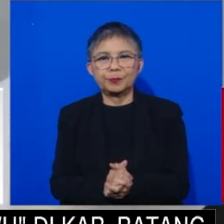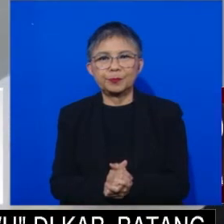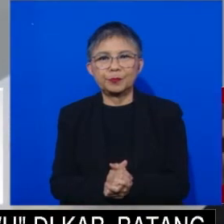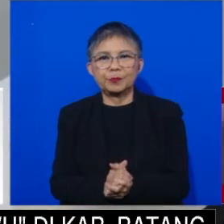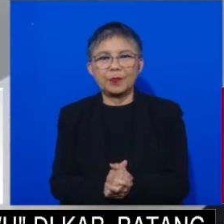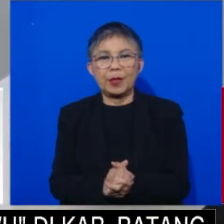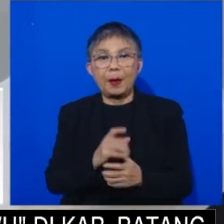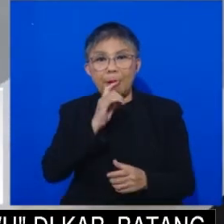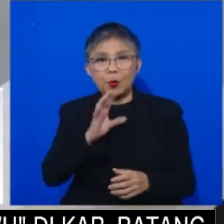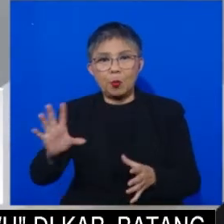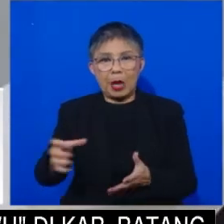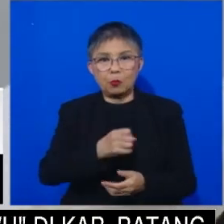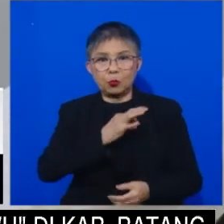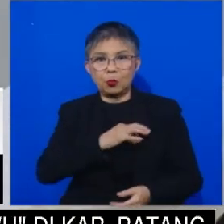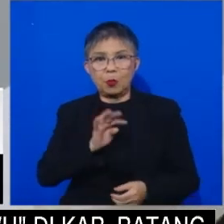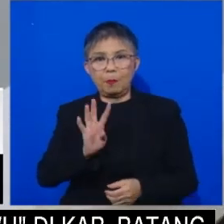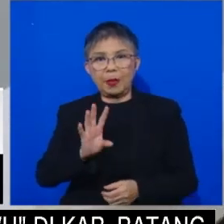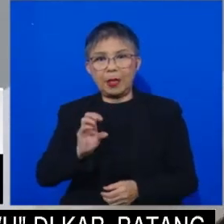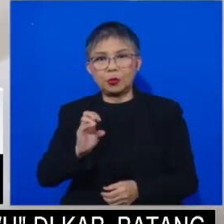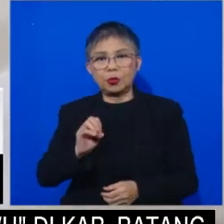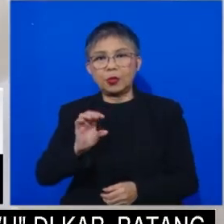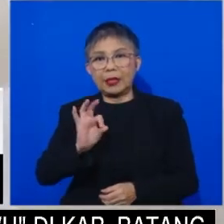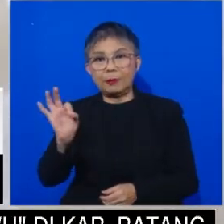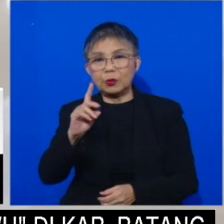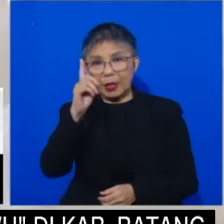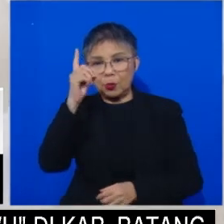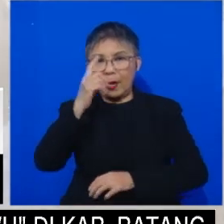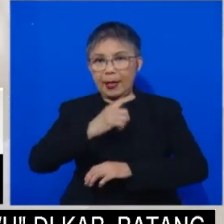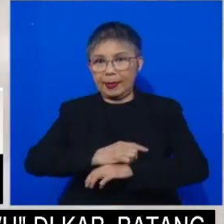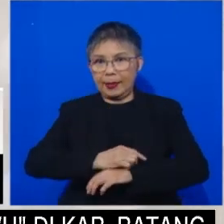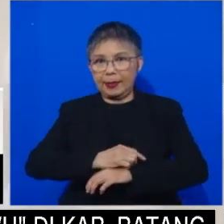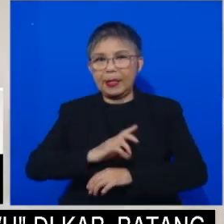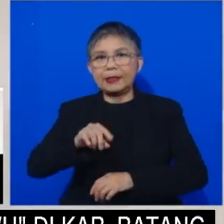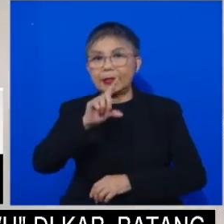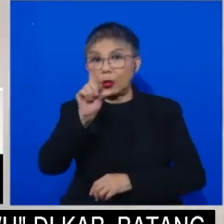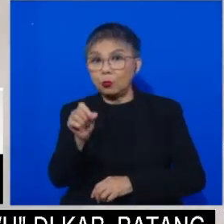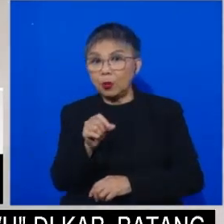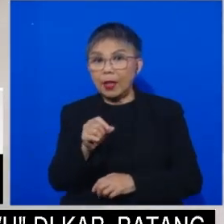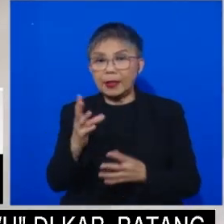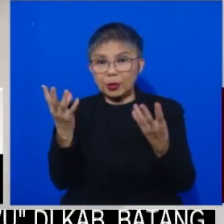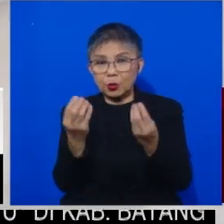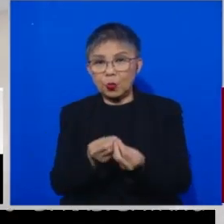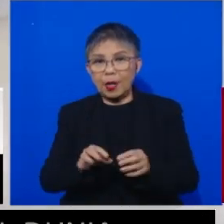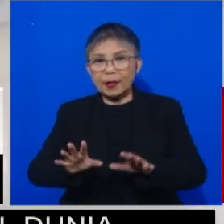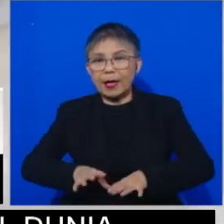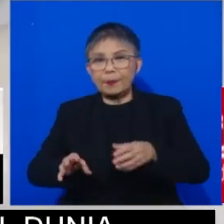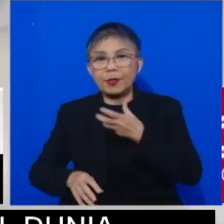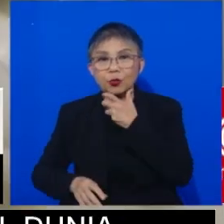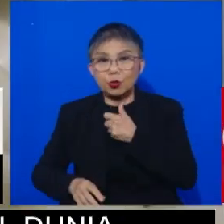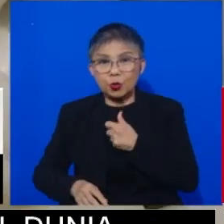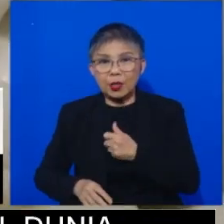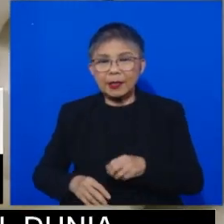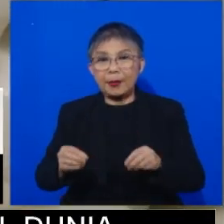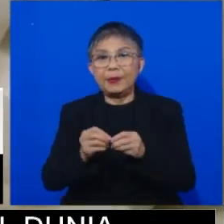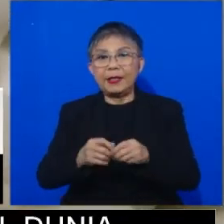Susanto mampu meraup keuntungan Rp400.000 per hari. Setiap bulannya, dari hasil budidaya kambing sekaligus